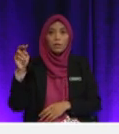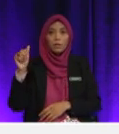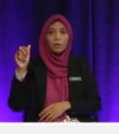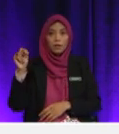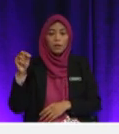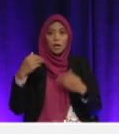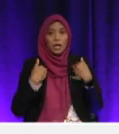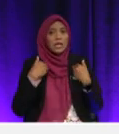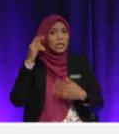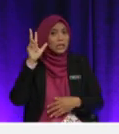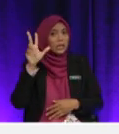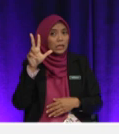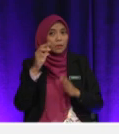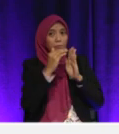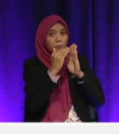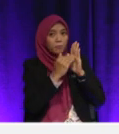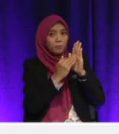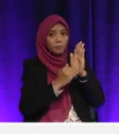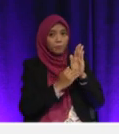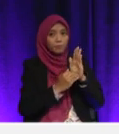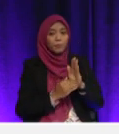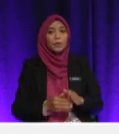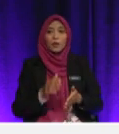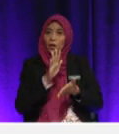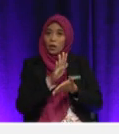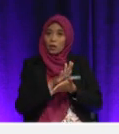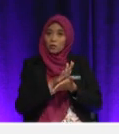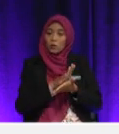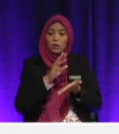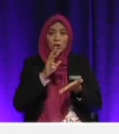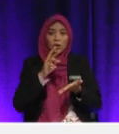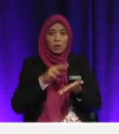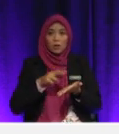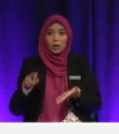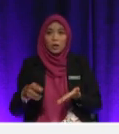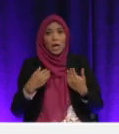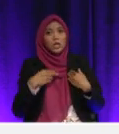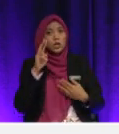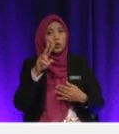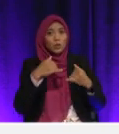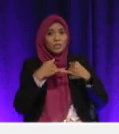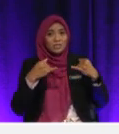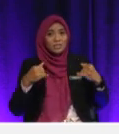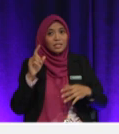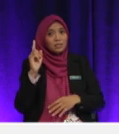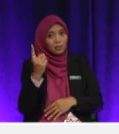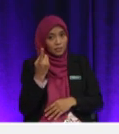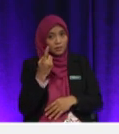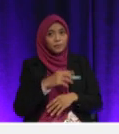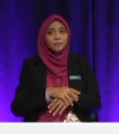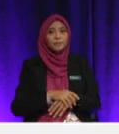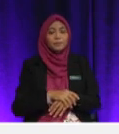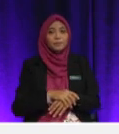3 yaitu sekolah Honda hanya ada dua jenis saja yaitu sekolah yang menggunakan bahasa Melayu